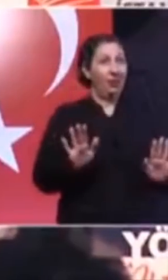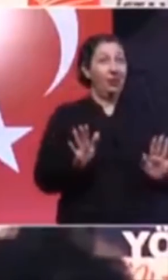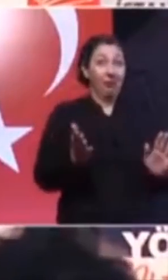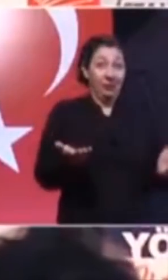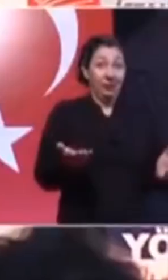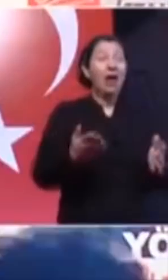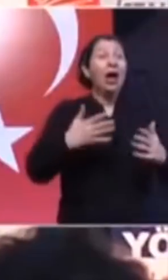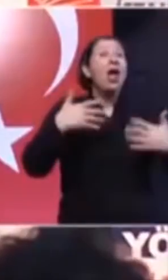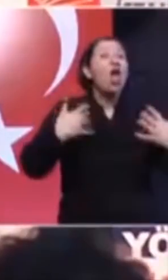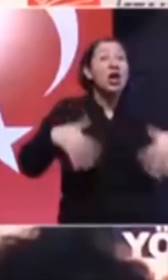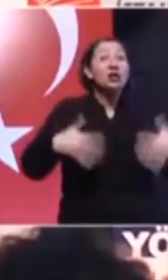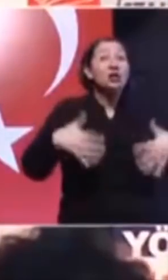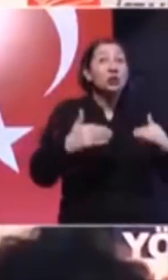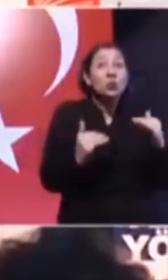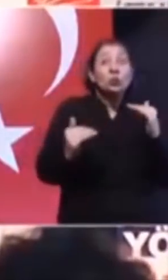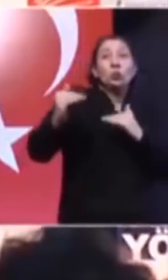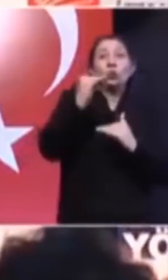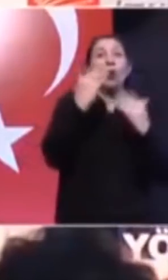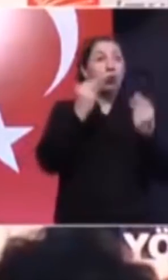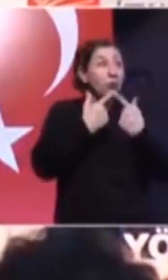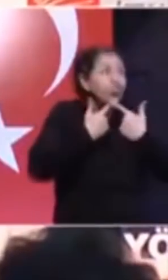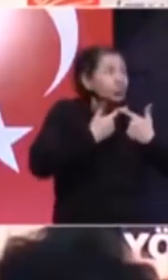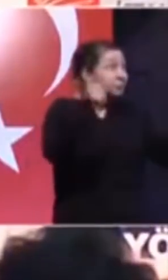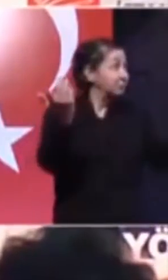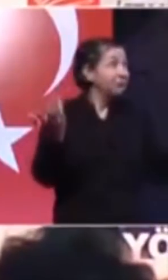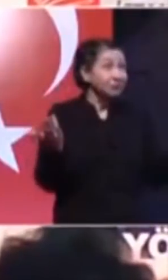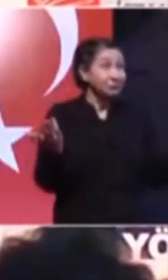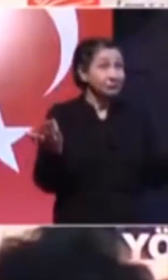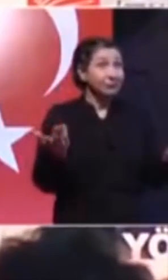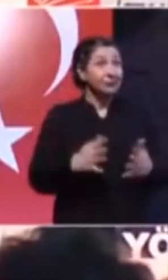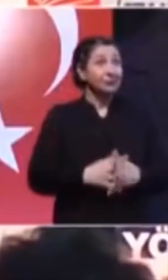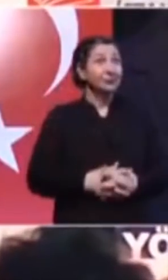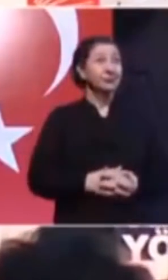Hatta heyecanımızın yüksek olduğunu da aykırmıştık.